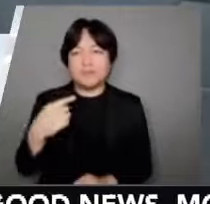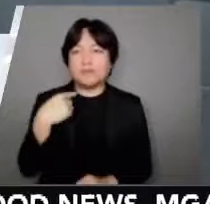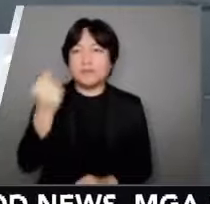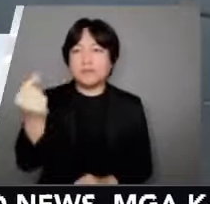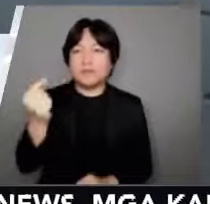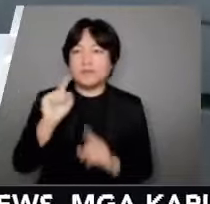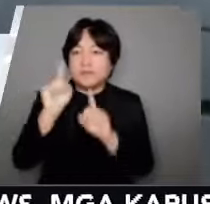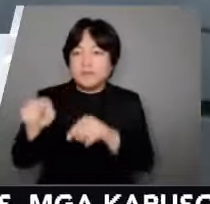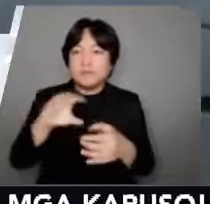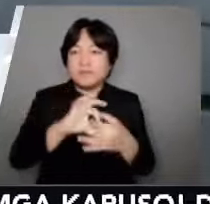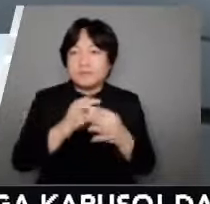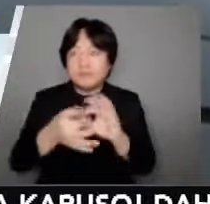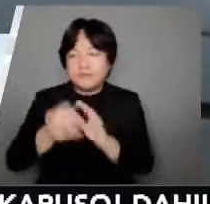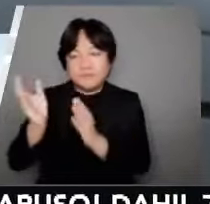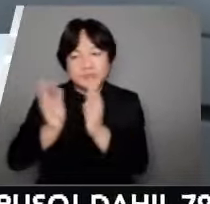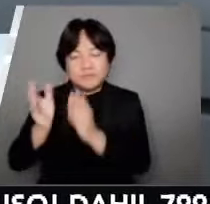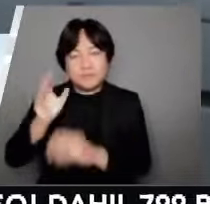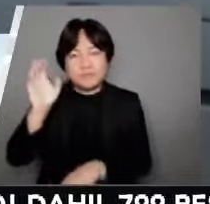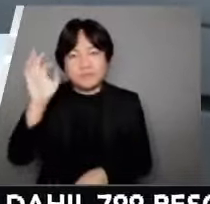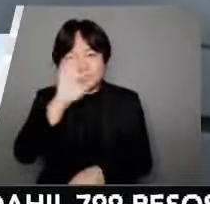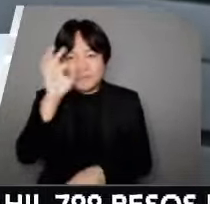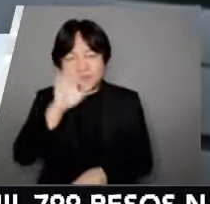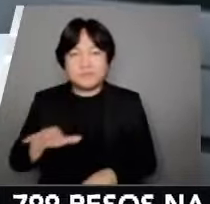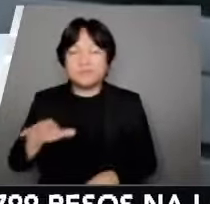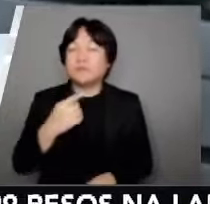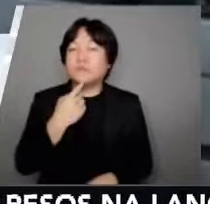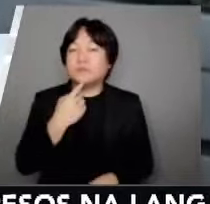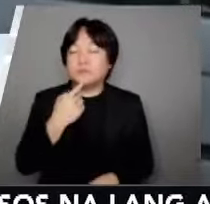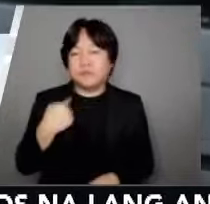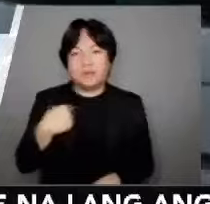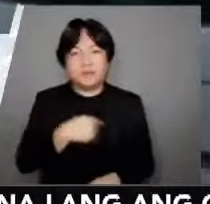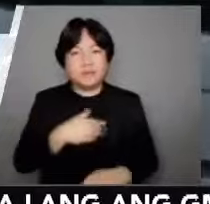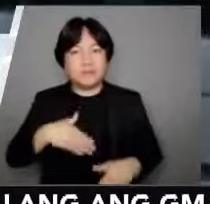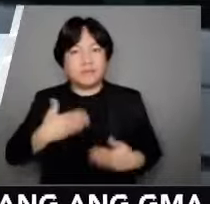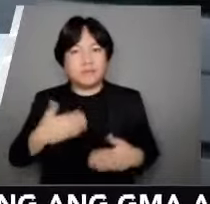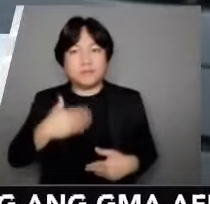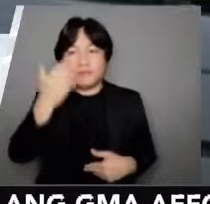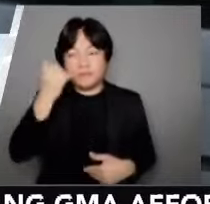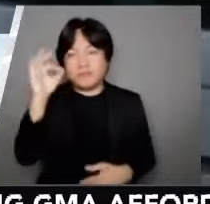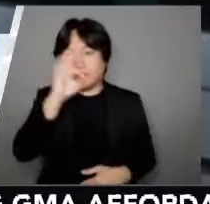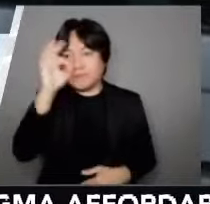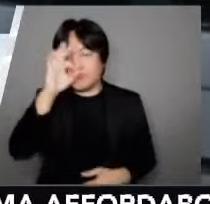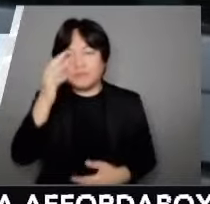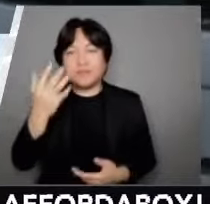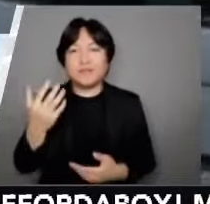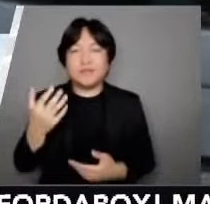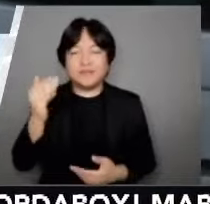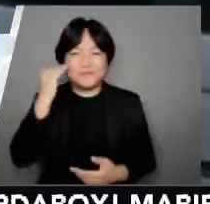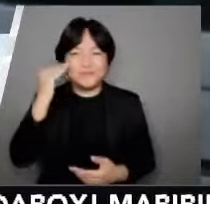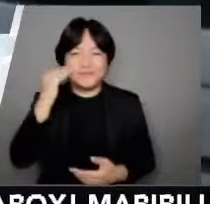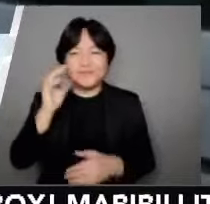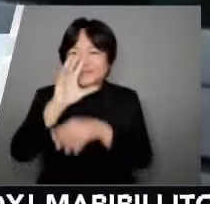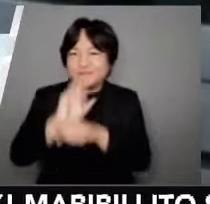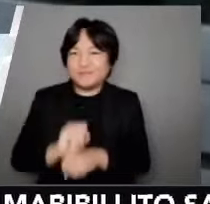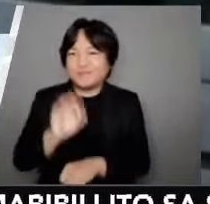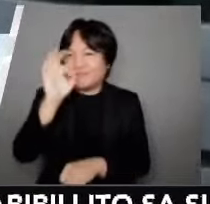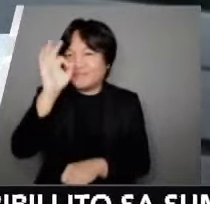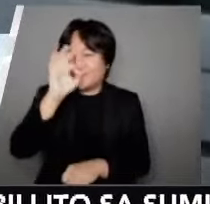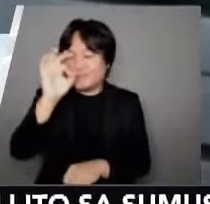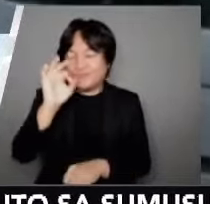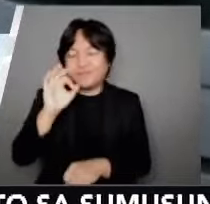Sobrang saya namin na nadadala namin yung Filipino spirit, yung hospitality ng mga Filipino sa loob ng village